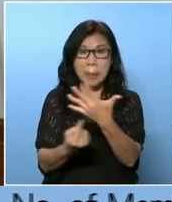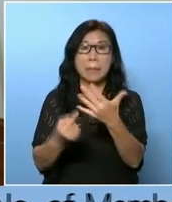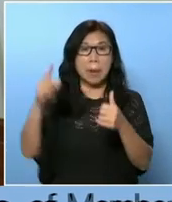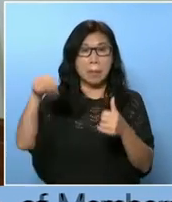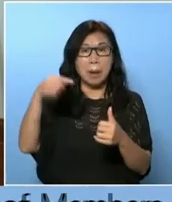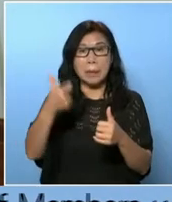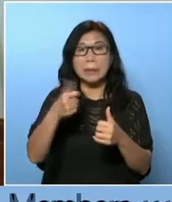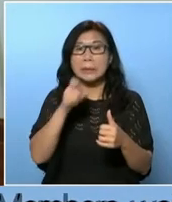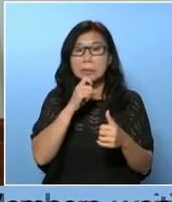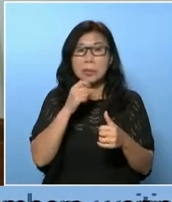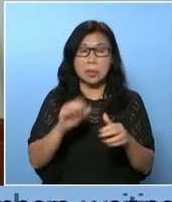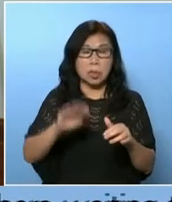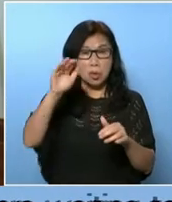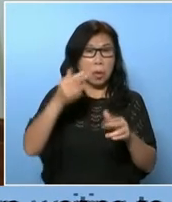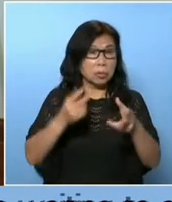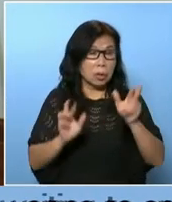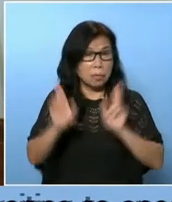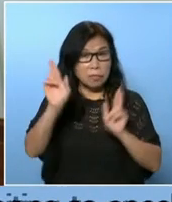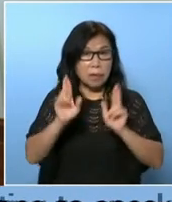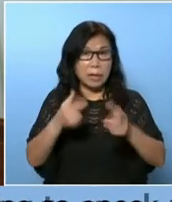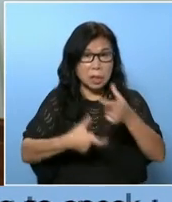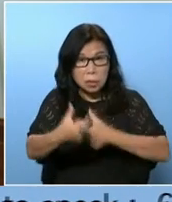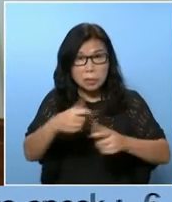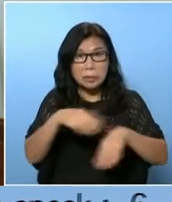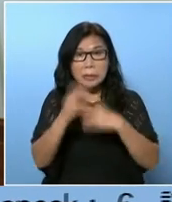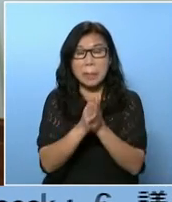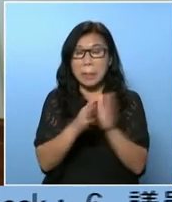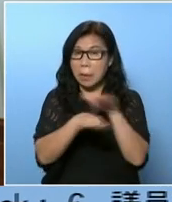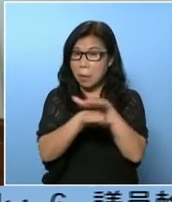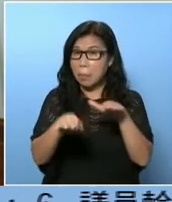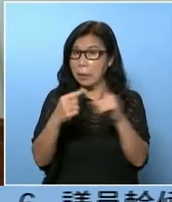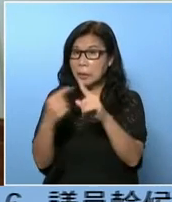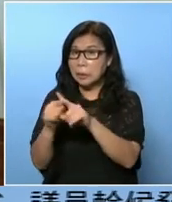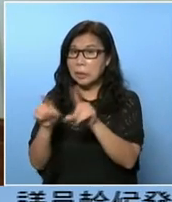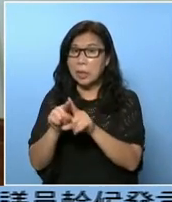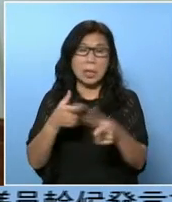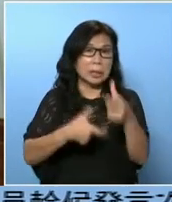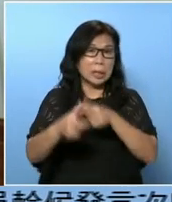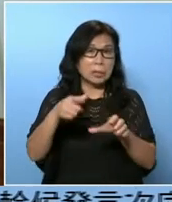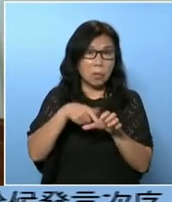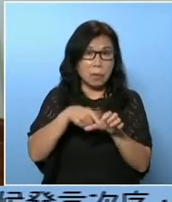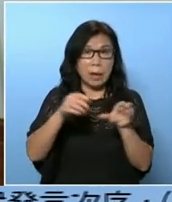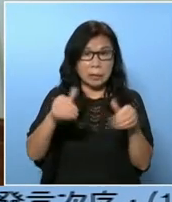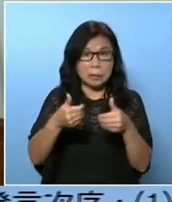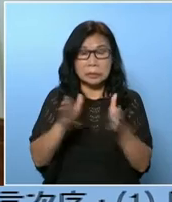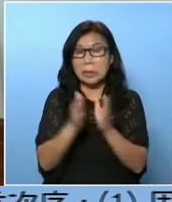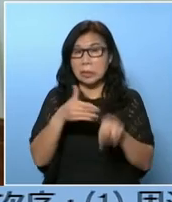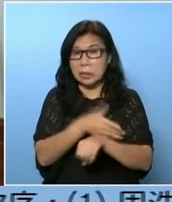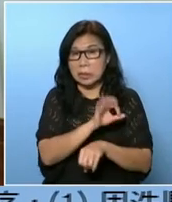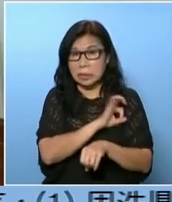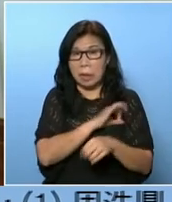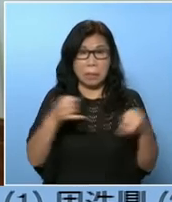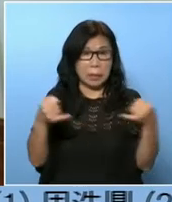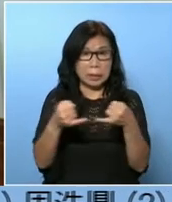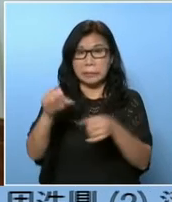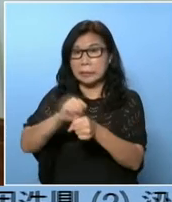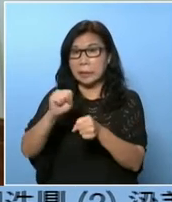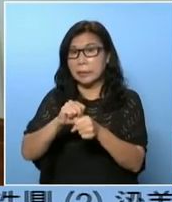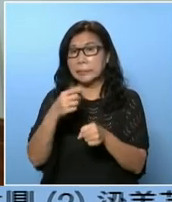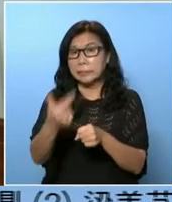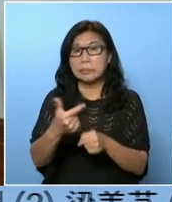的高度發展的城市，普羅市民分享不到經濟成果，以致社會矛盾不斷深